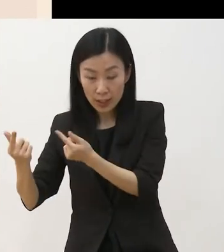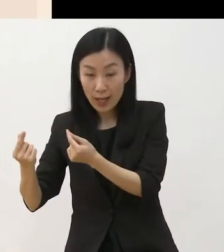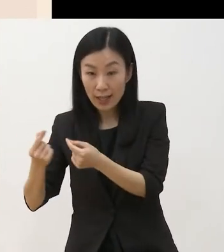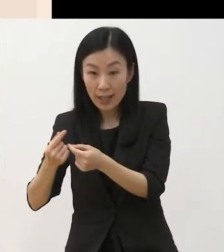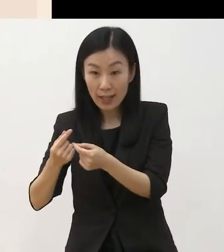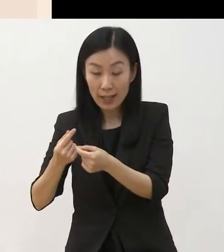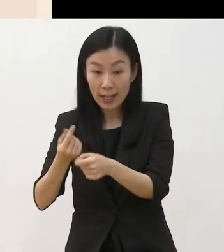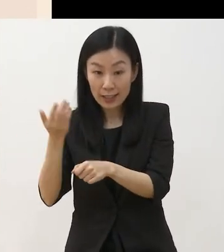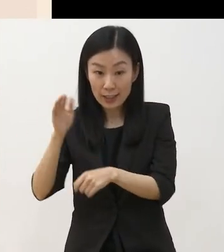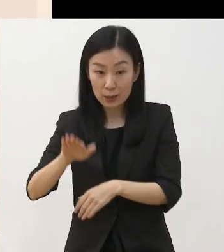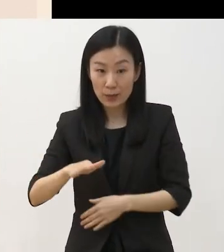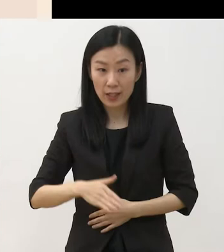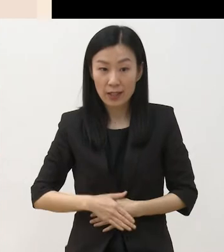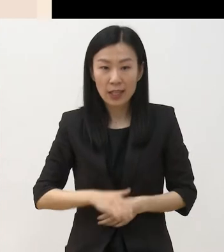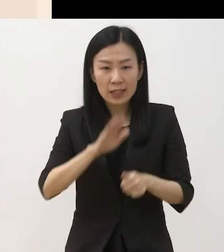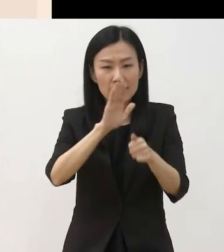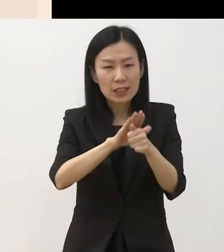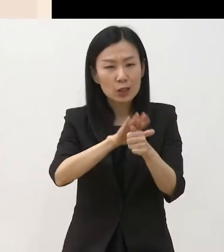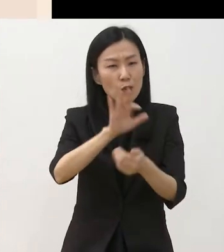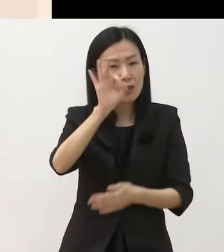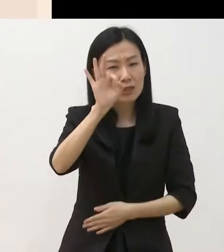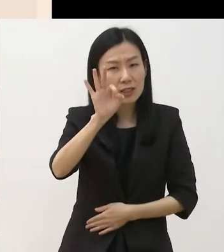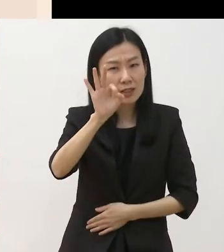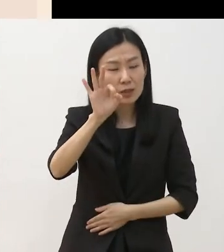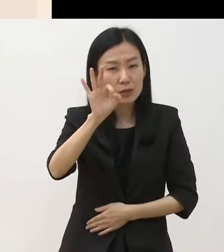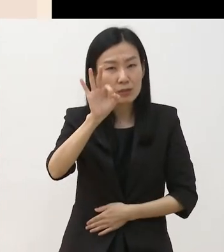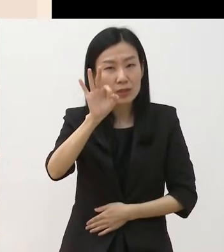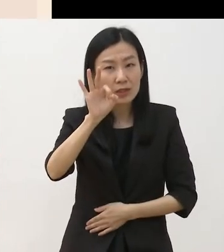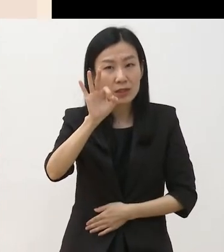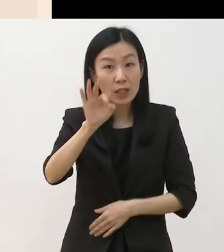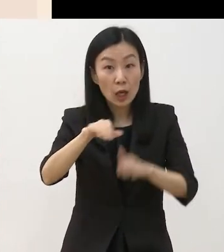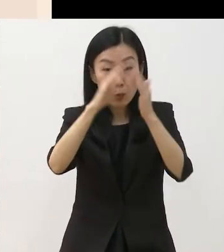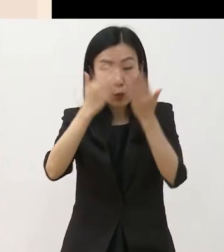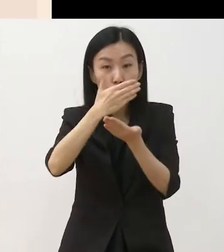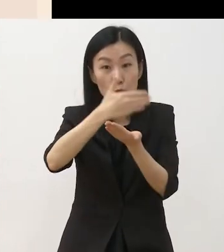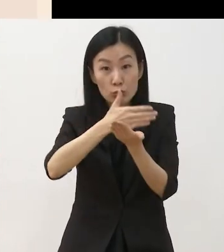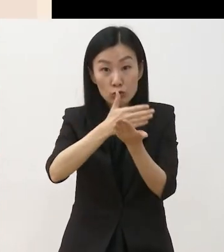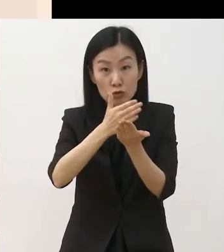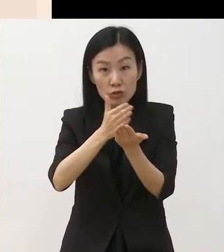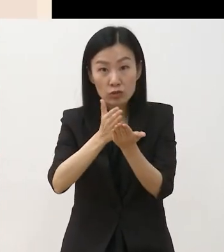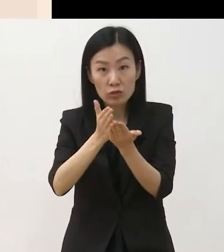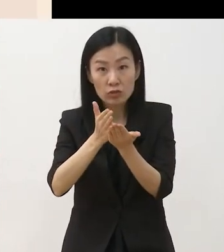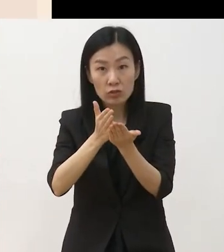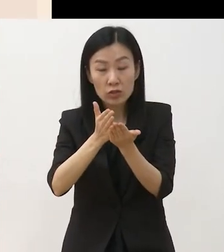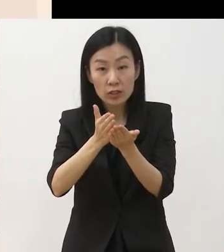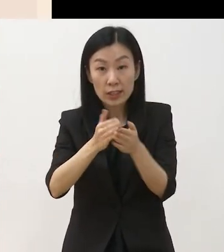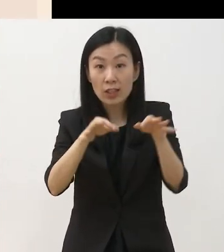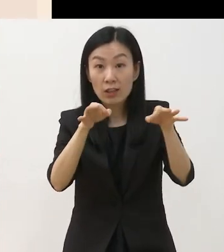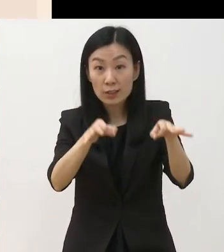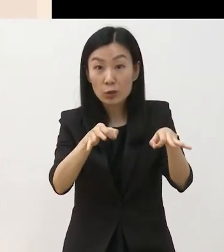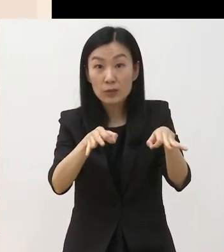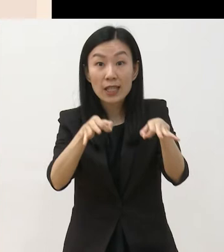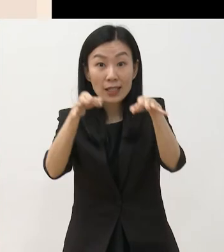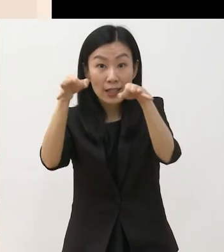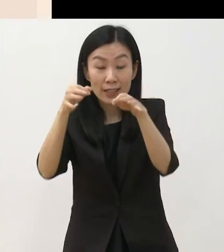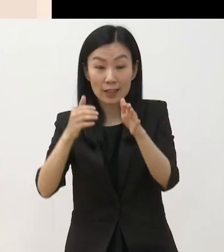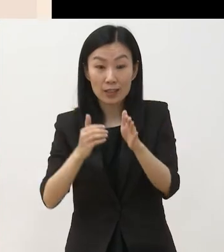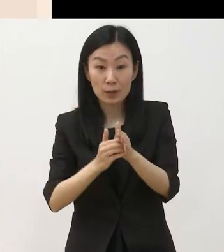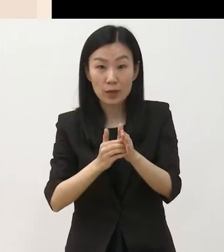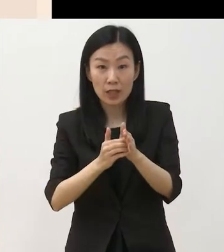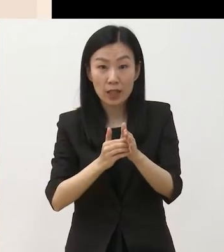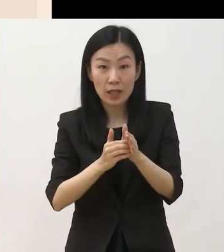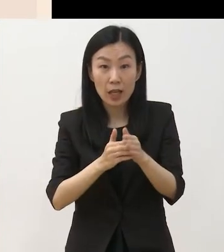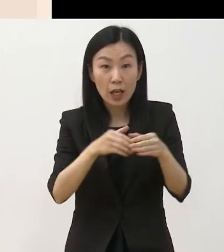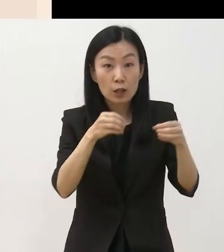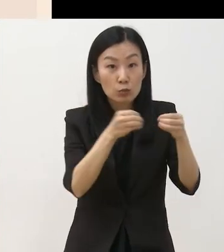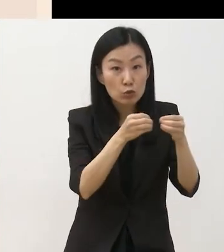되나 지원금이 다 모든 분야에 있어서 상당수가 상향되었습니다. 문학하고 시각 예술